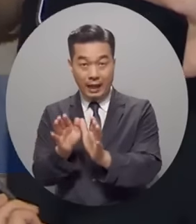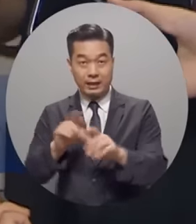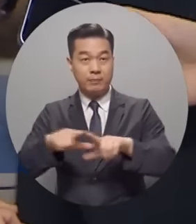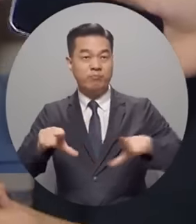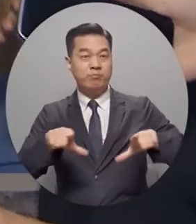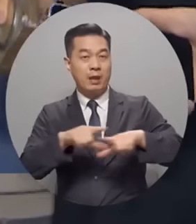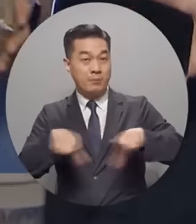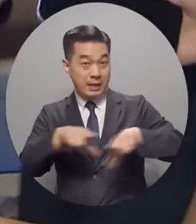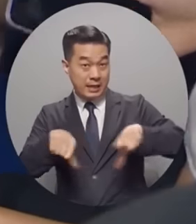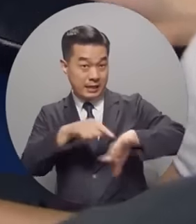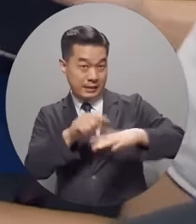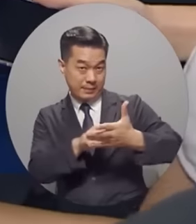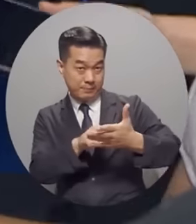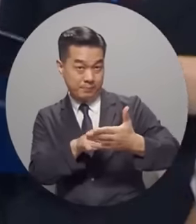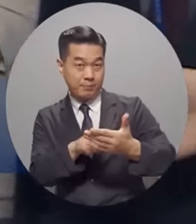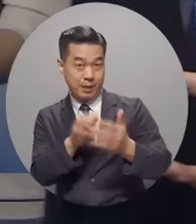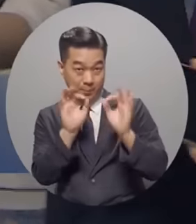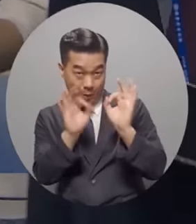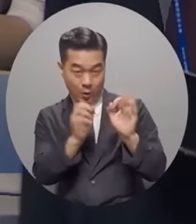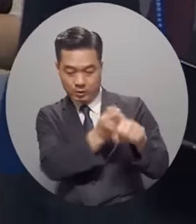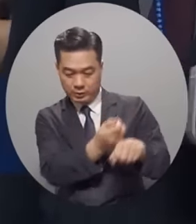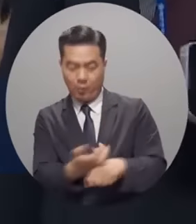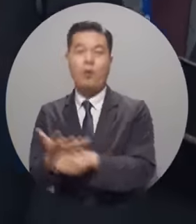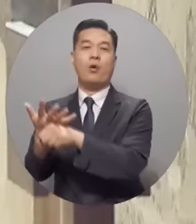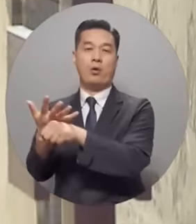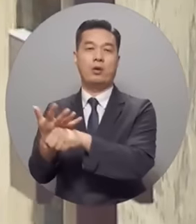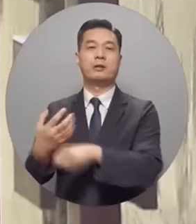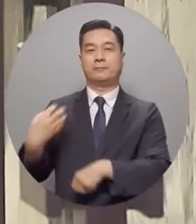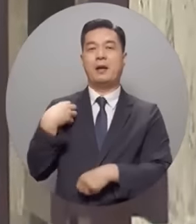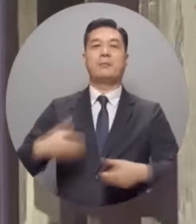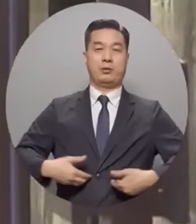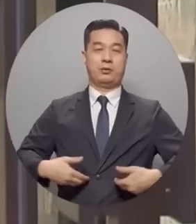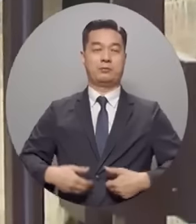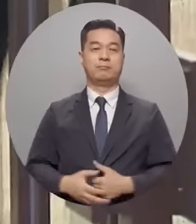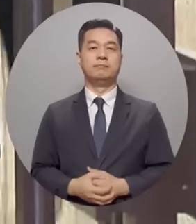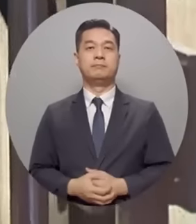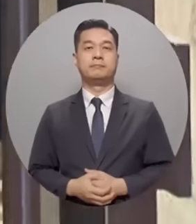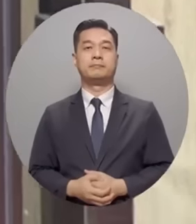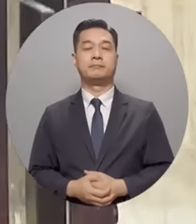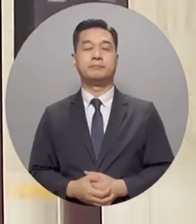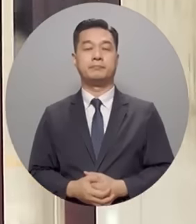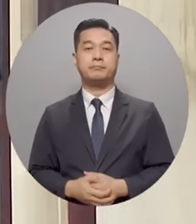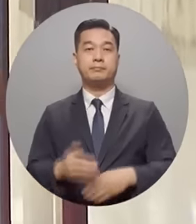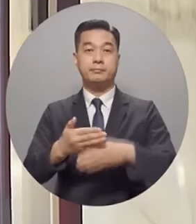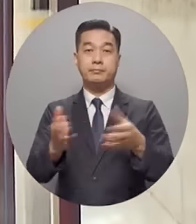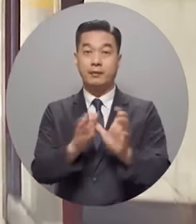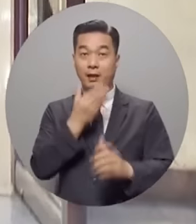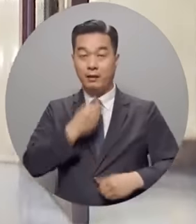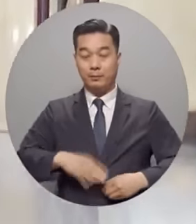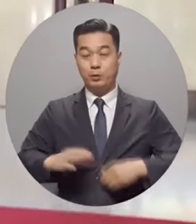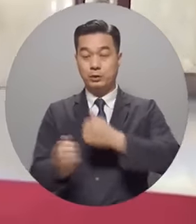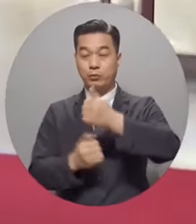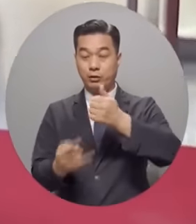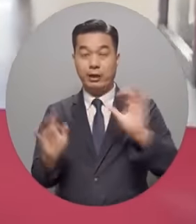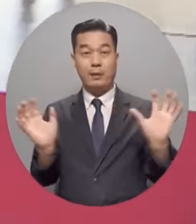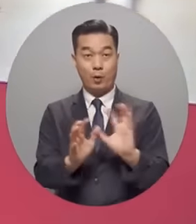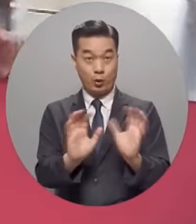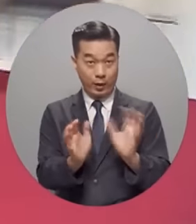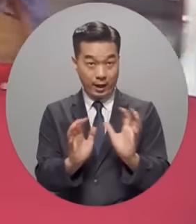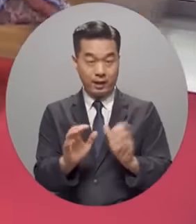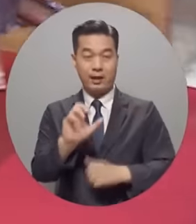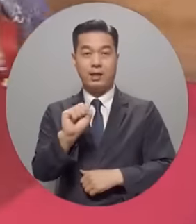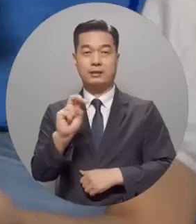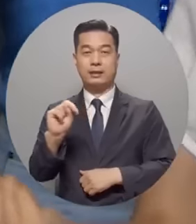민심에 맞는 의견을 전해야 한다라고 생각합니다. 당 복지위원들과 대책회의를 여는 한편 SNS를